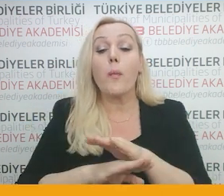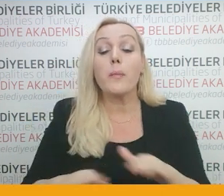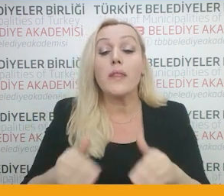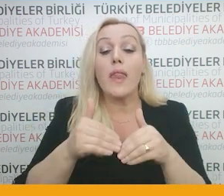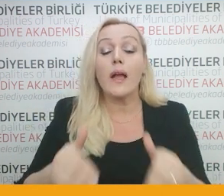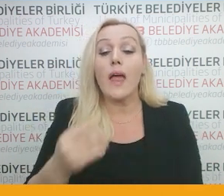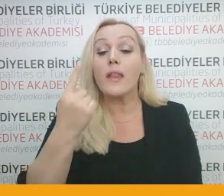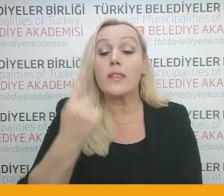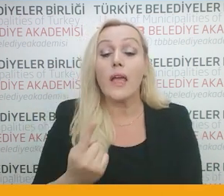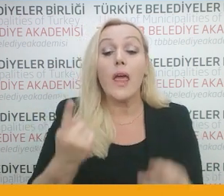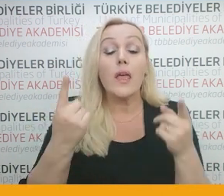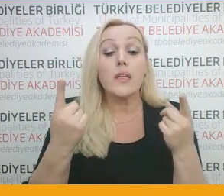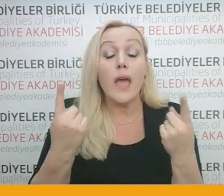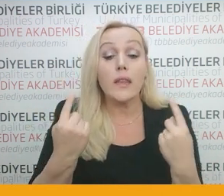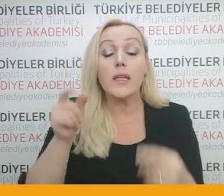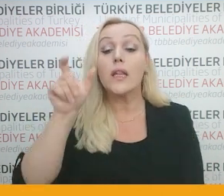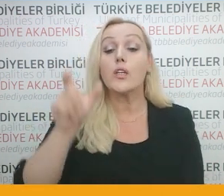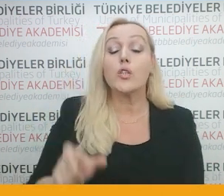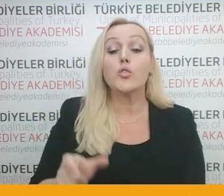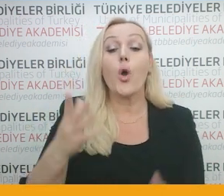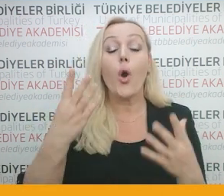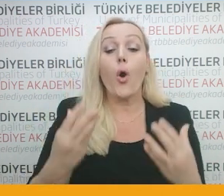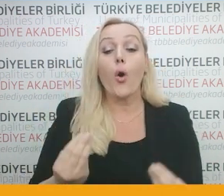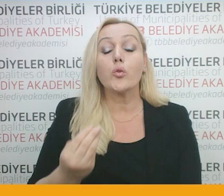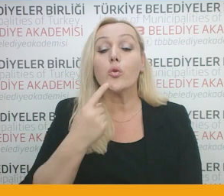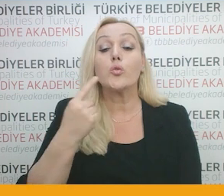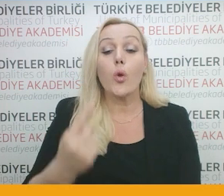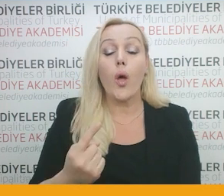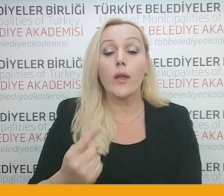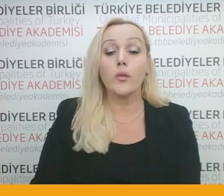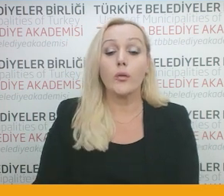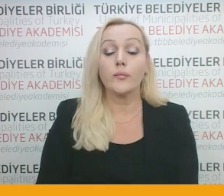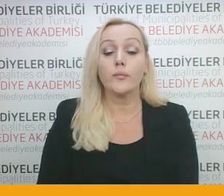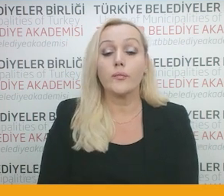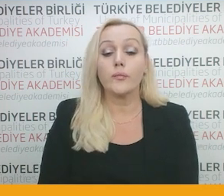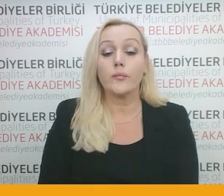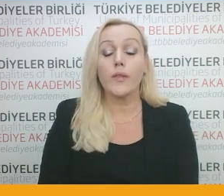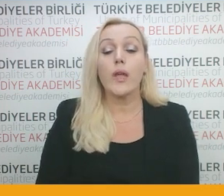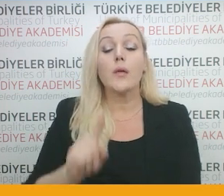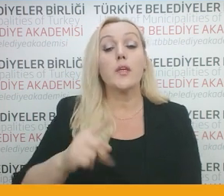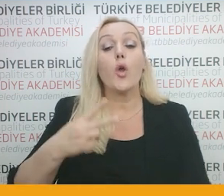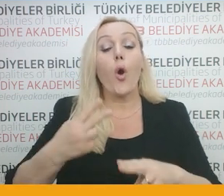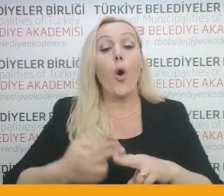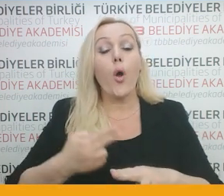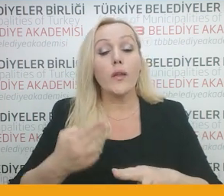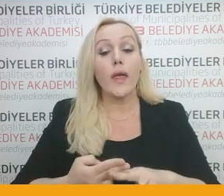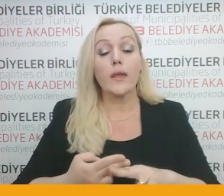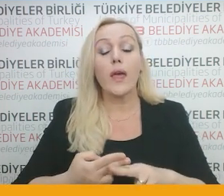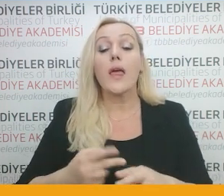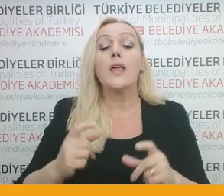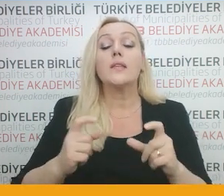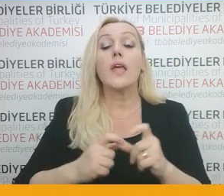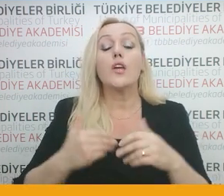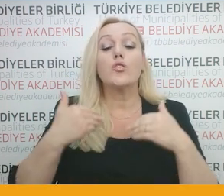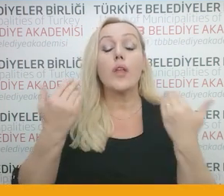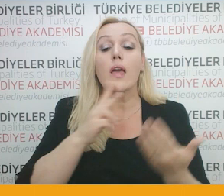ilk muhatap diyebileceğimiz bir durumu söz konusu. Bir örnek Sayıştay